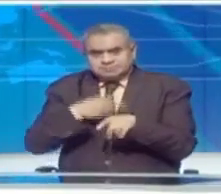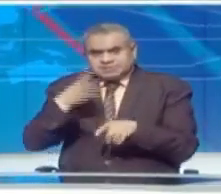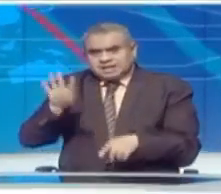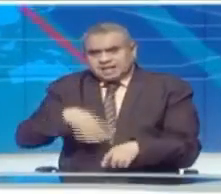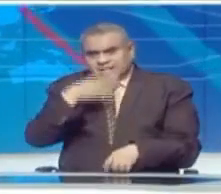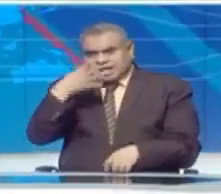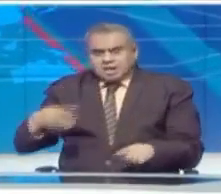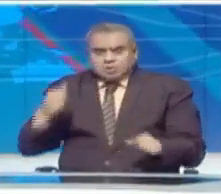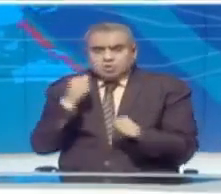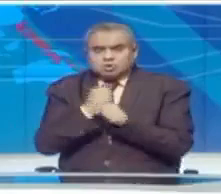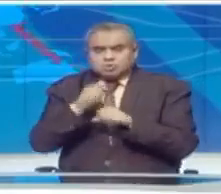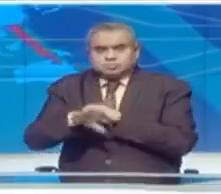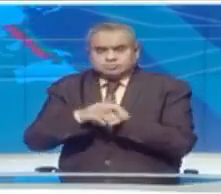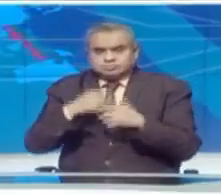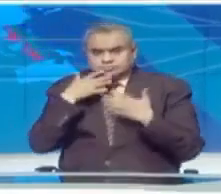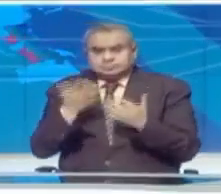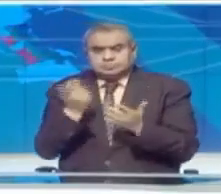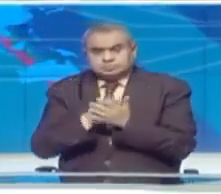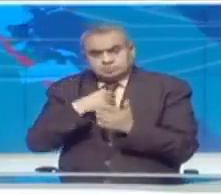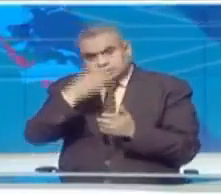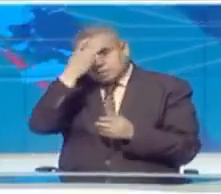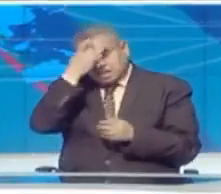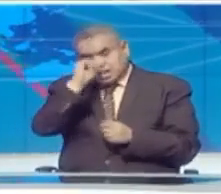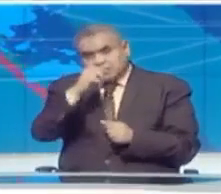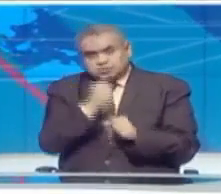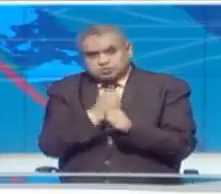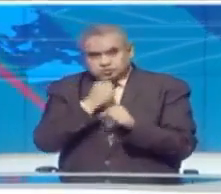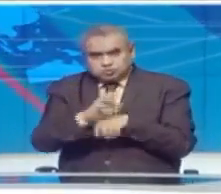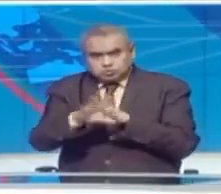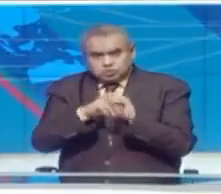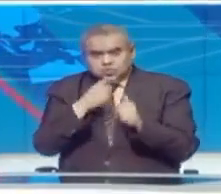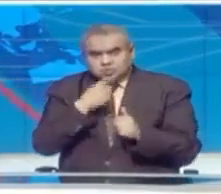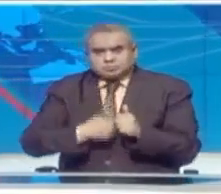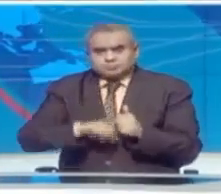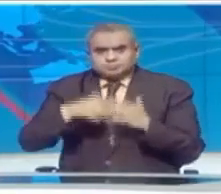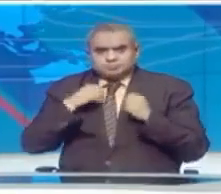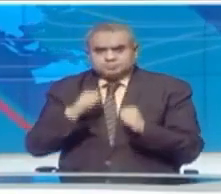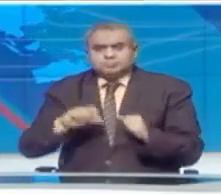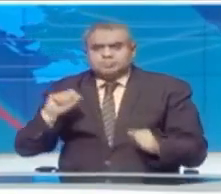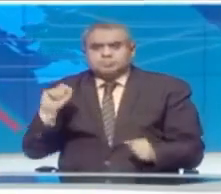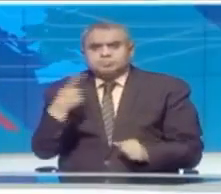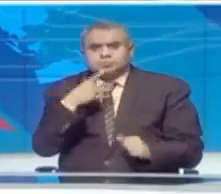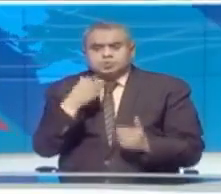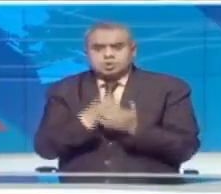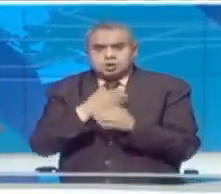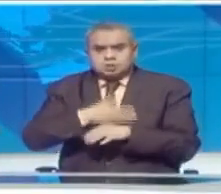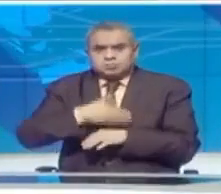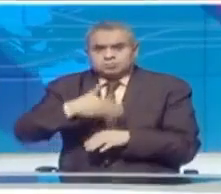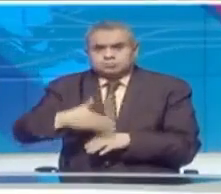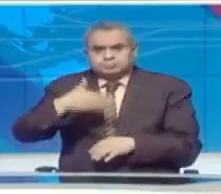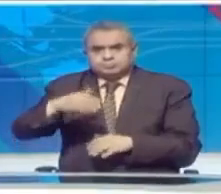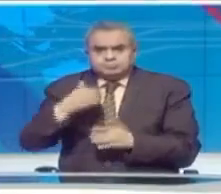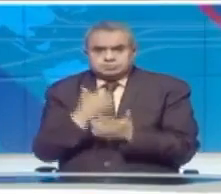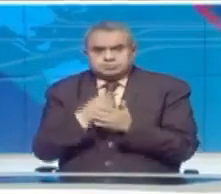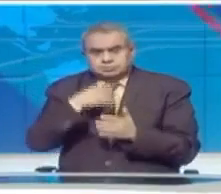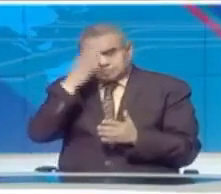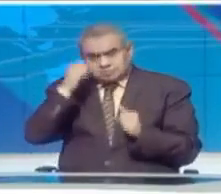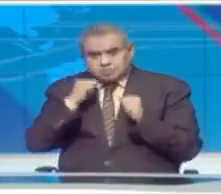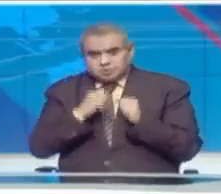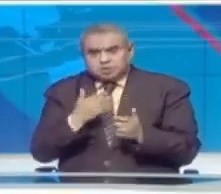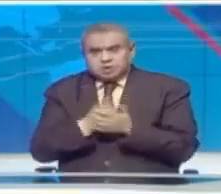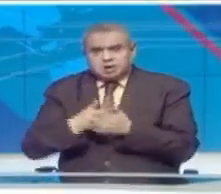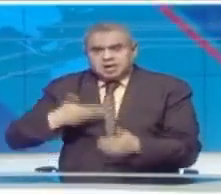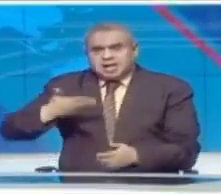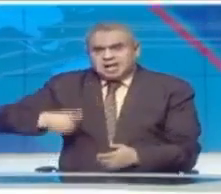الجراحة وندي للعيان فرصة ان هو الاستشفاء يبقى اسرع، لان حضرتك جزء كبير من فترة الشفاء بيعتمد على